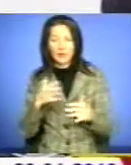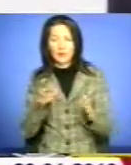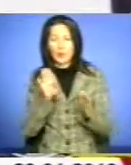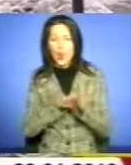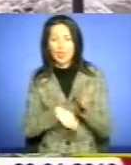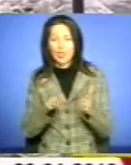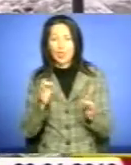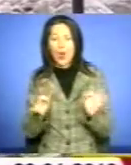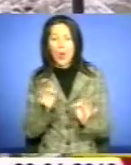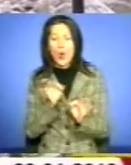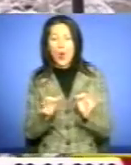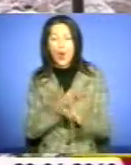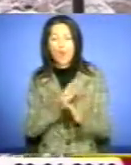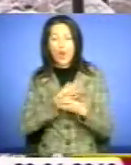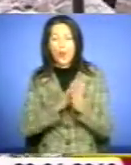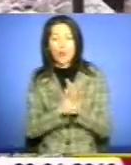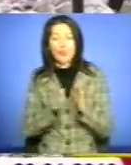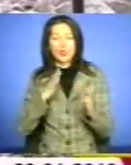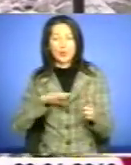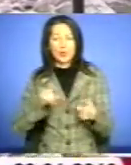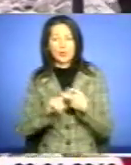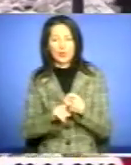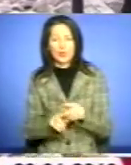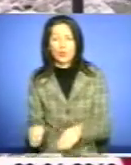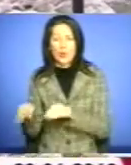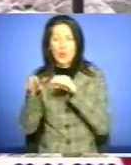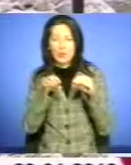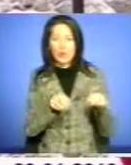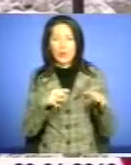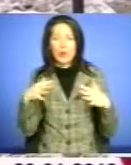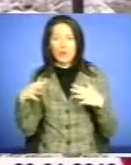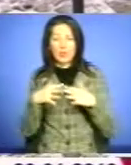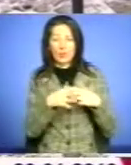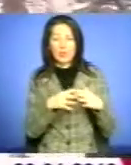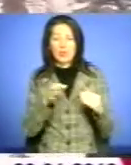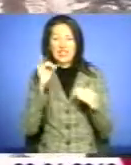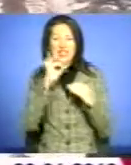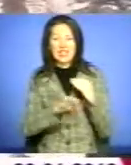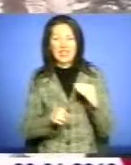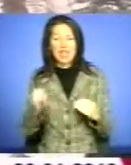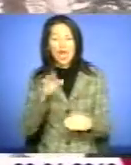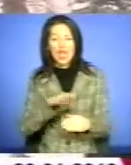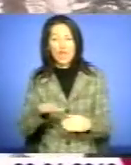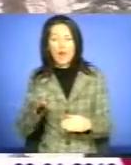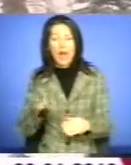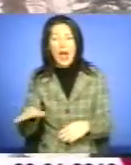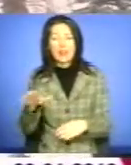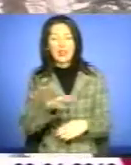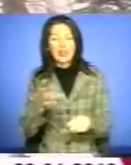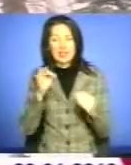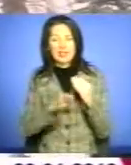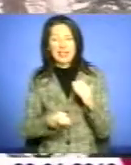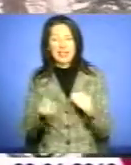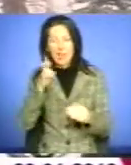Погіршення погодних умов очікується у зв'язку з переміщенням фронтів із Західної Європи. На території Західної України і